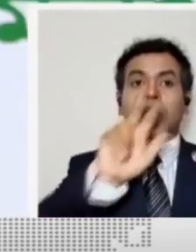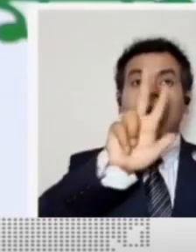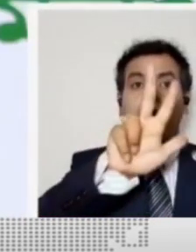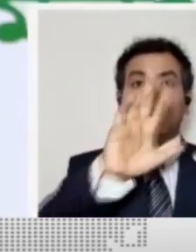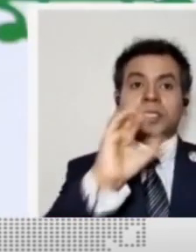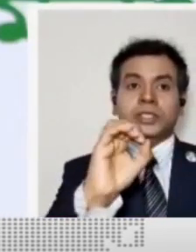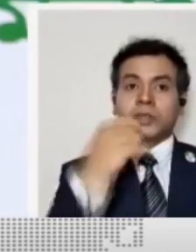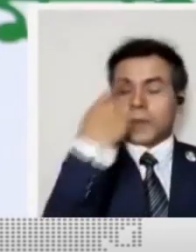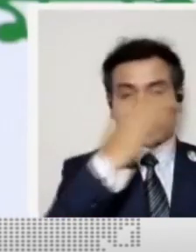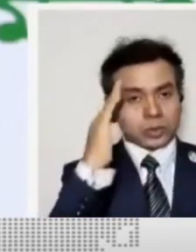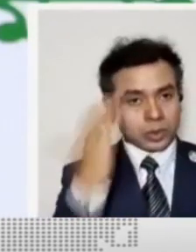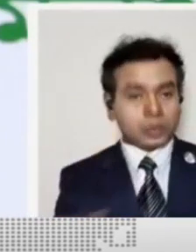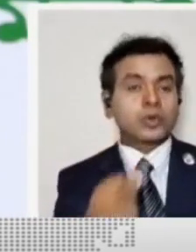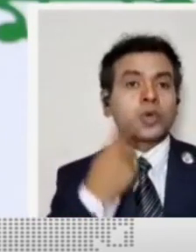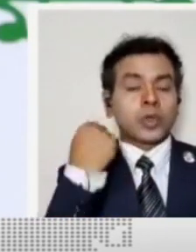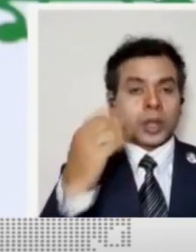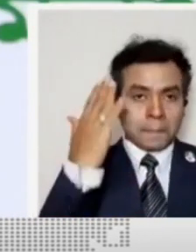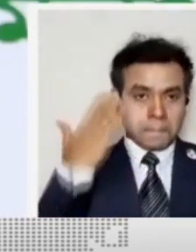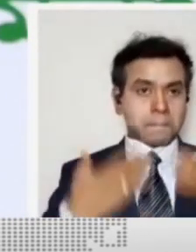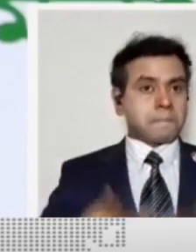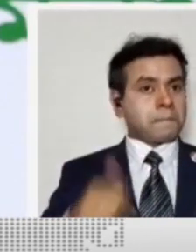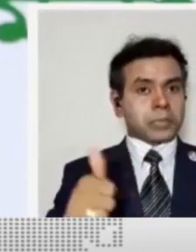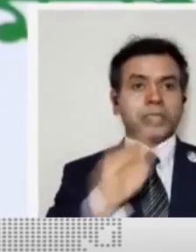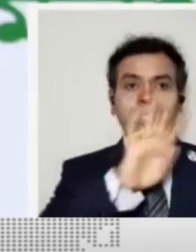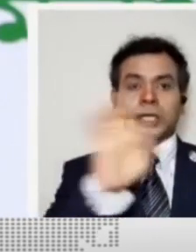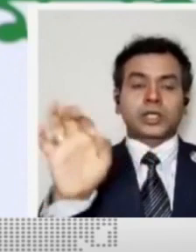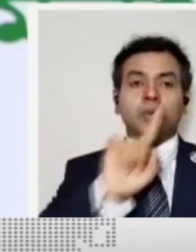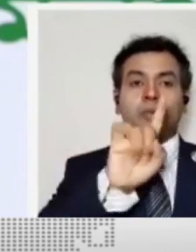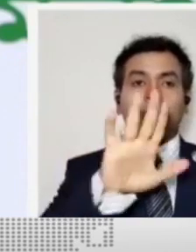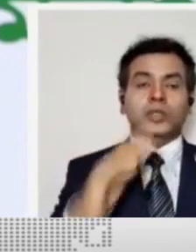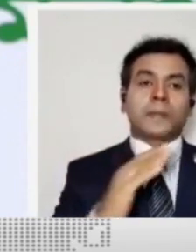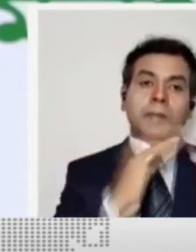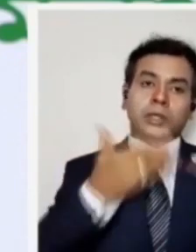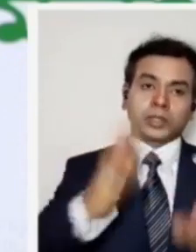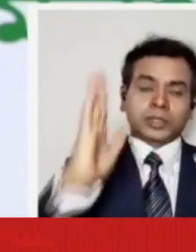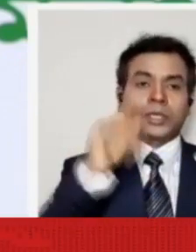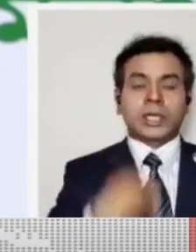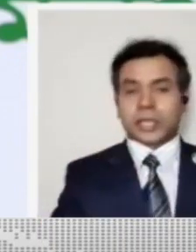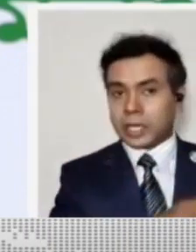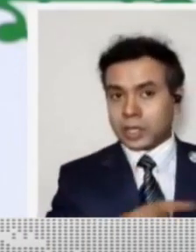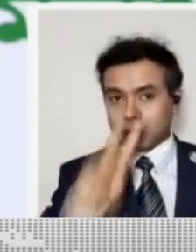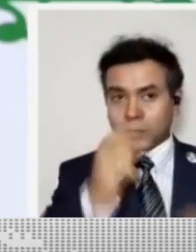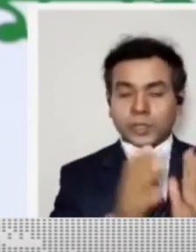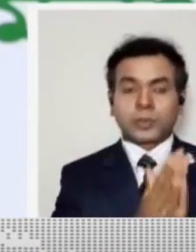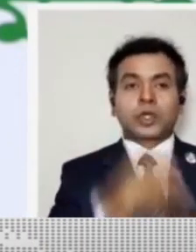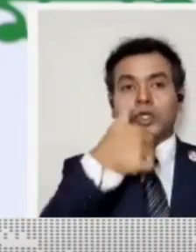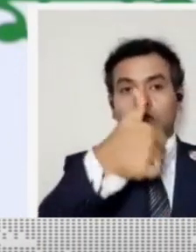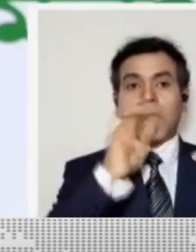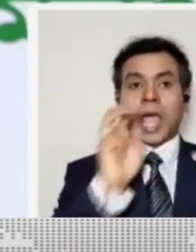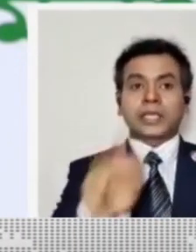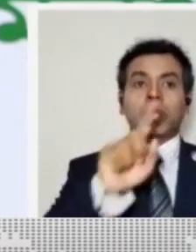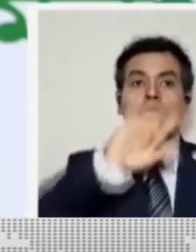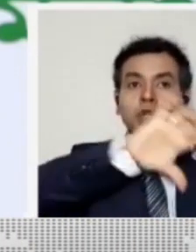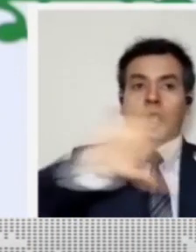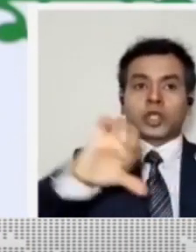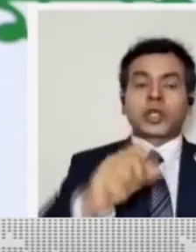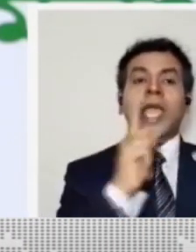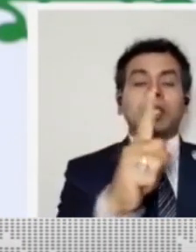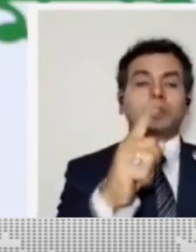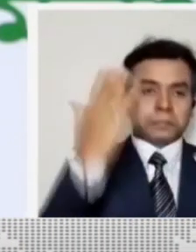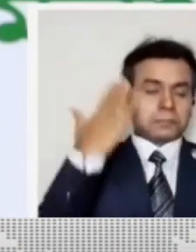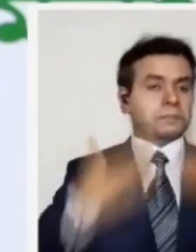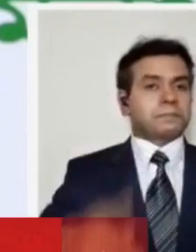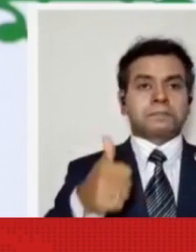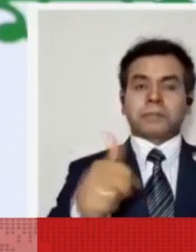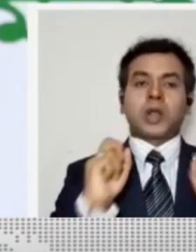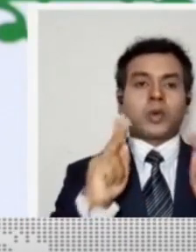মৃত্যুবরণ করেছেন 28 জন এবং এ পর্যন্ত 480 জন। করোনায় আক্রান্ত হয়ে প্রতিদিন মৃত্যুর সংখ্যা উদ্বেগজনক হারে বাড়ছে, মাঝে মাঝে এক